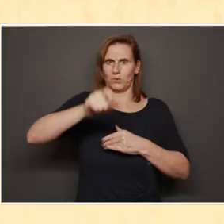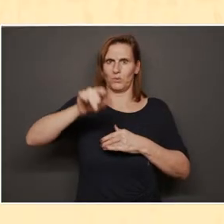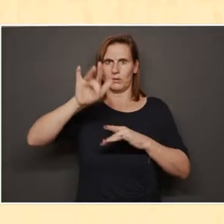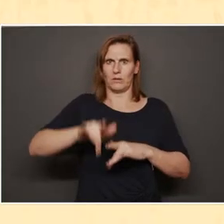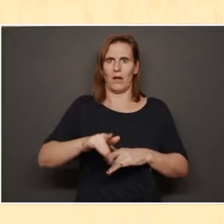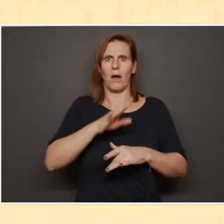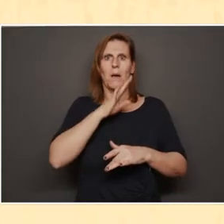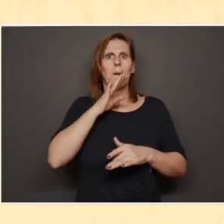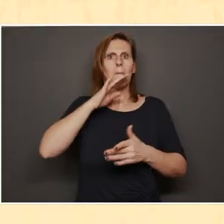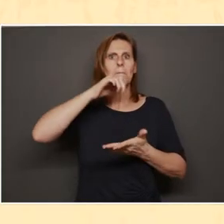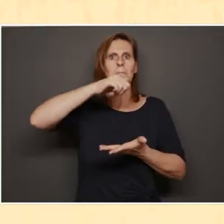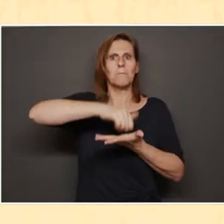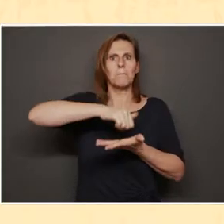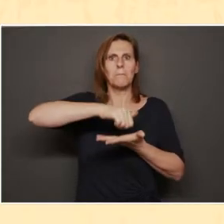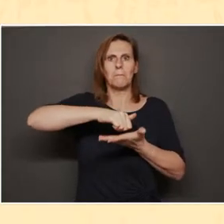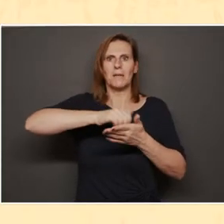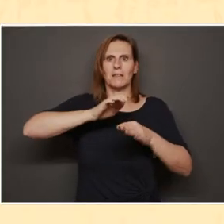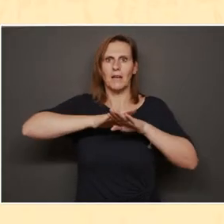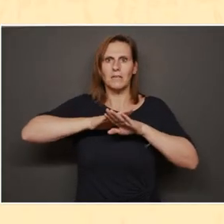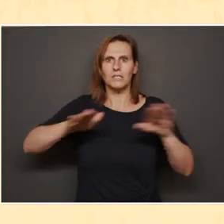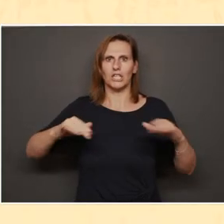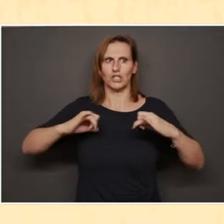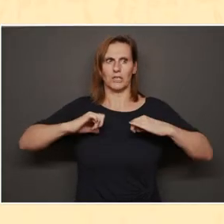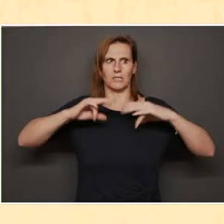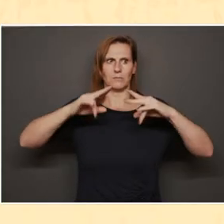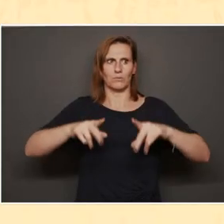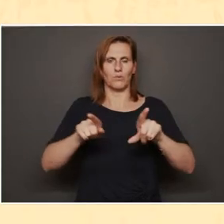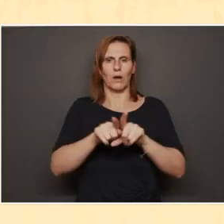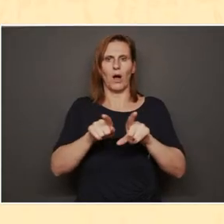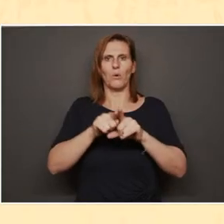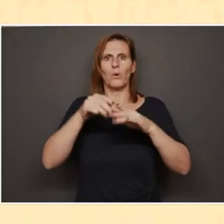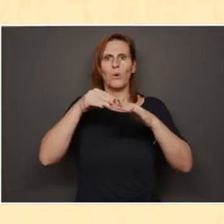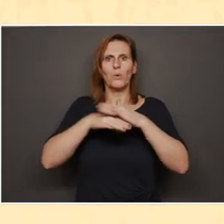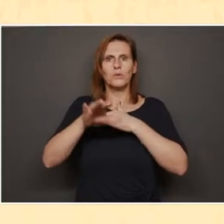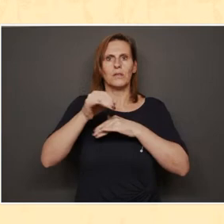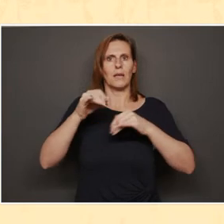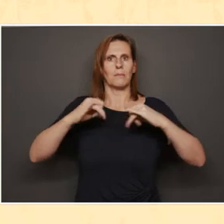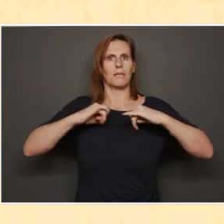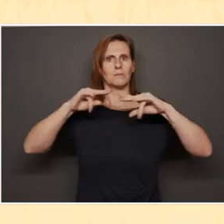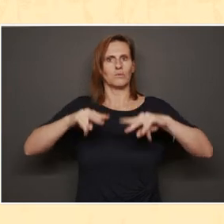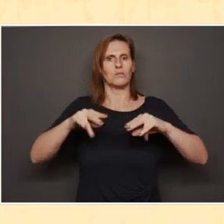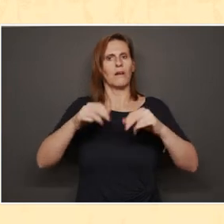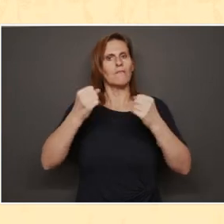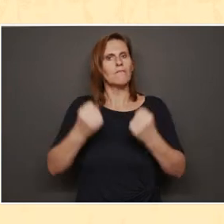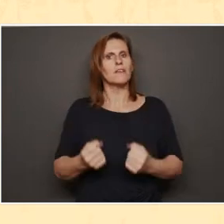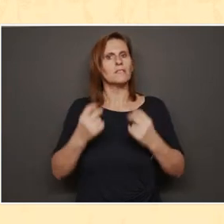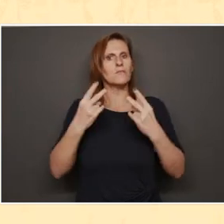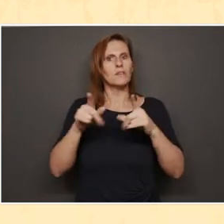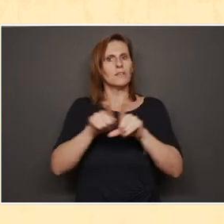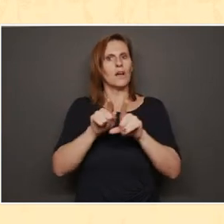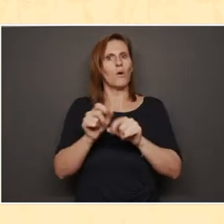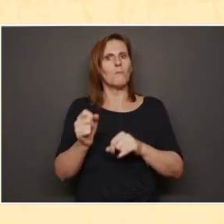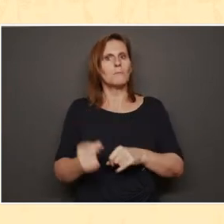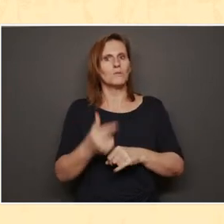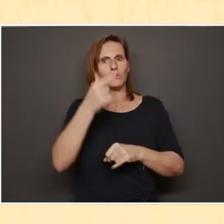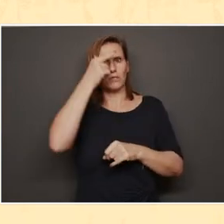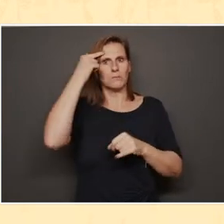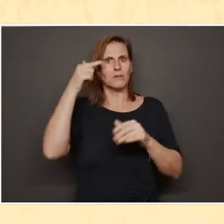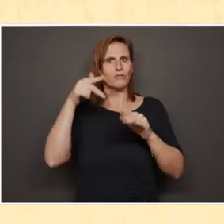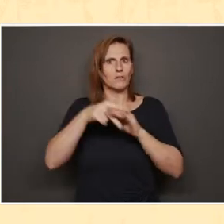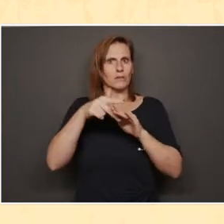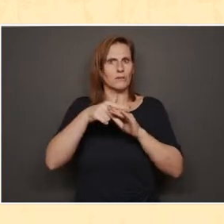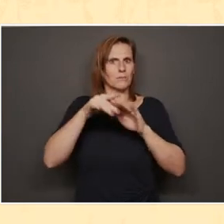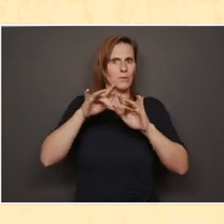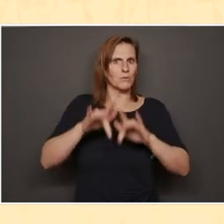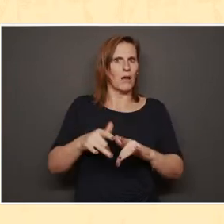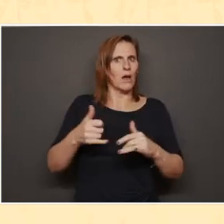Mittagstisch Innsbruck. Dem Unternehmen in Innsbruck ist es sehr wichtig, vor allem auch jungen Menschen mit Einschränkungen eine Chance